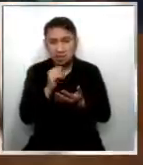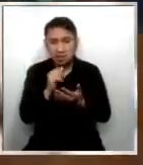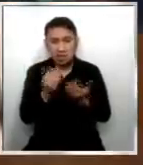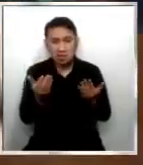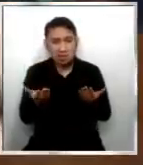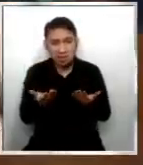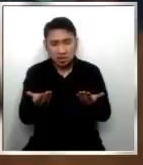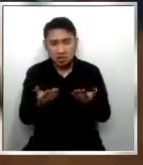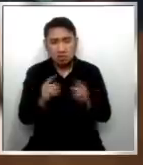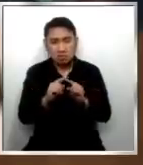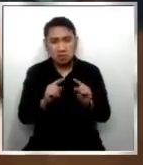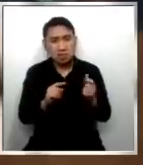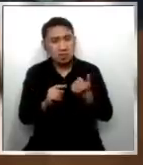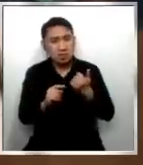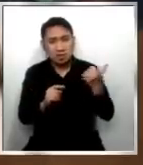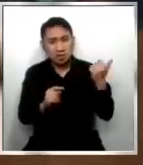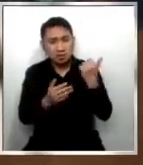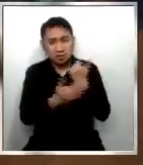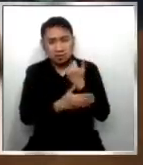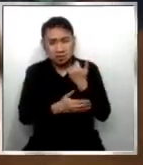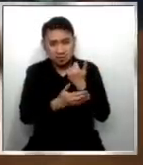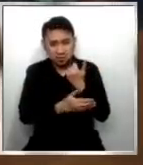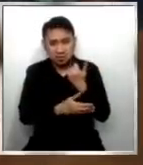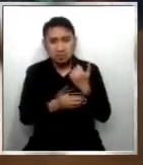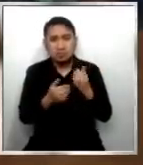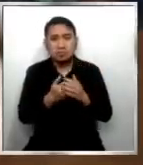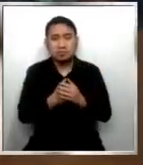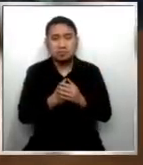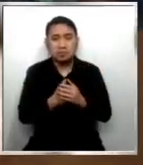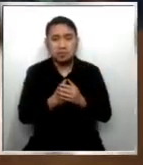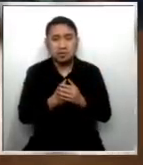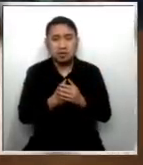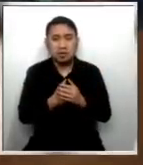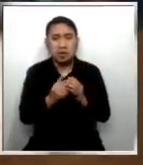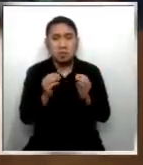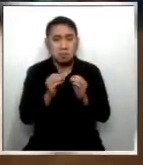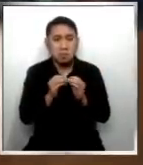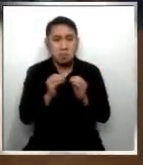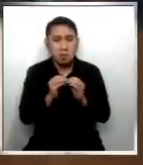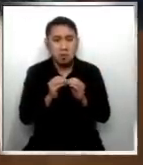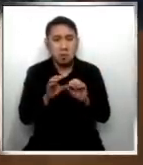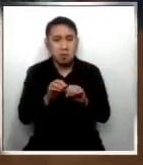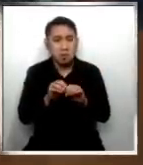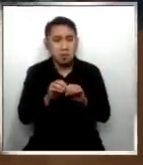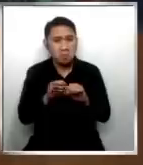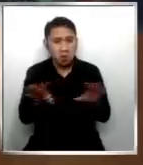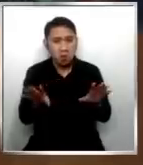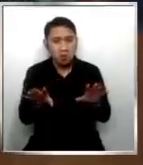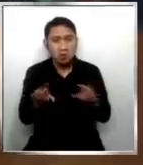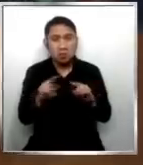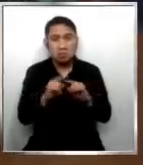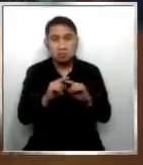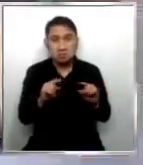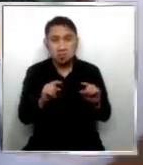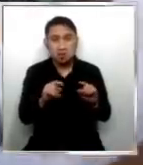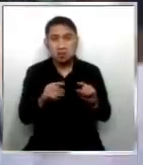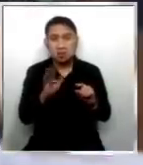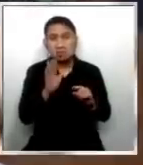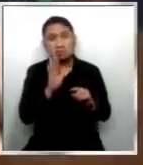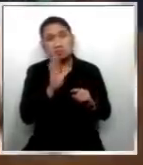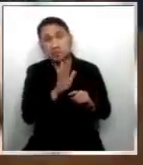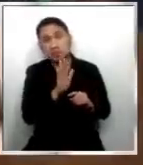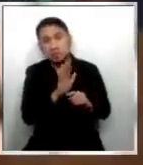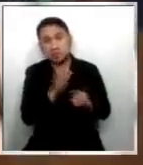yung 614G. Na mas highly, more infectious siya. Pero sa kanila din data, yung correlate nila